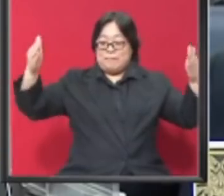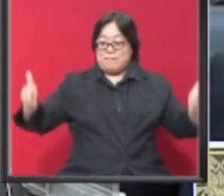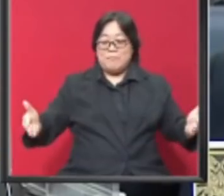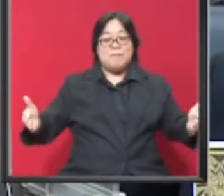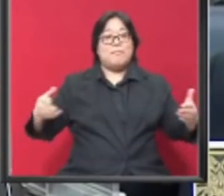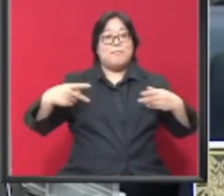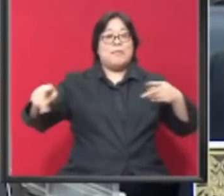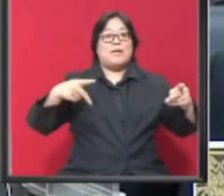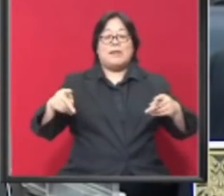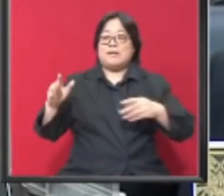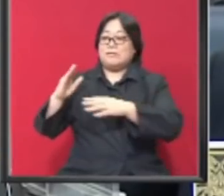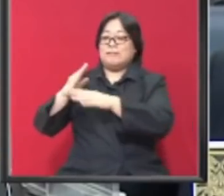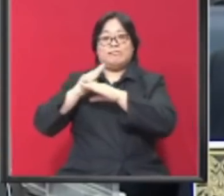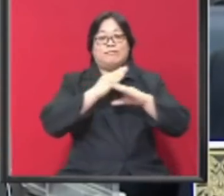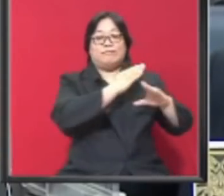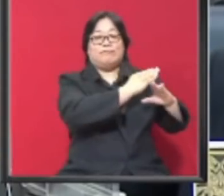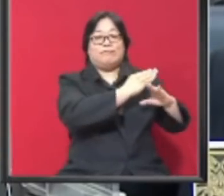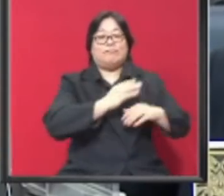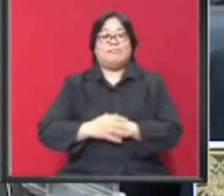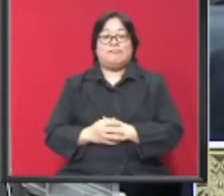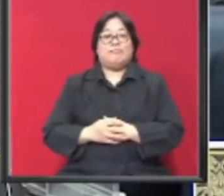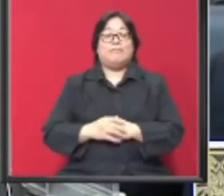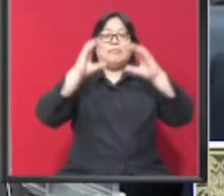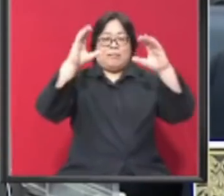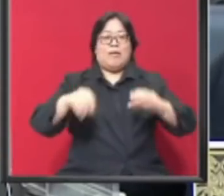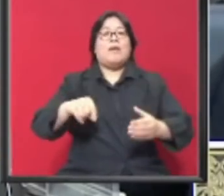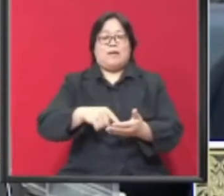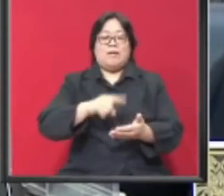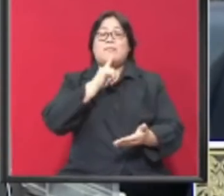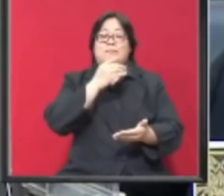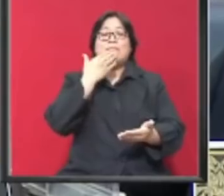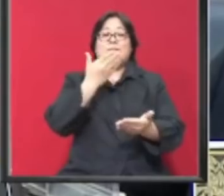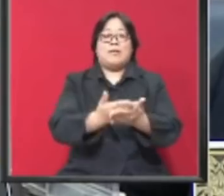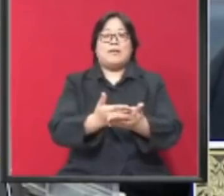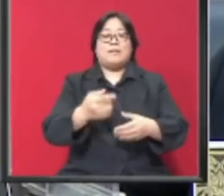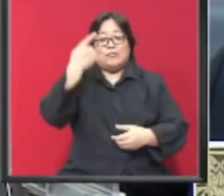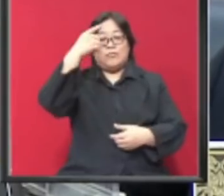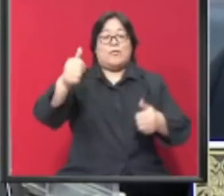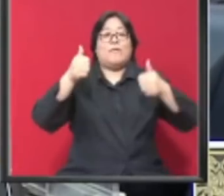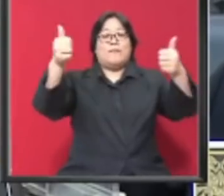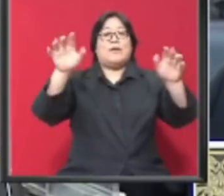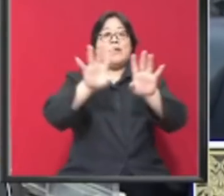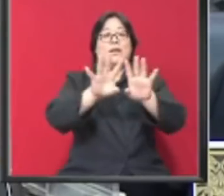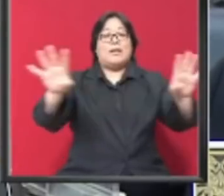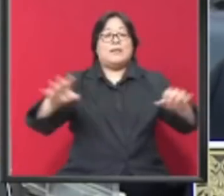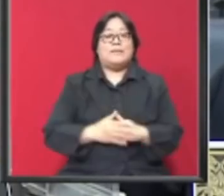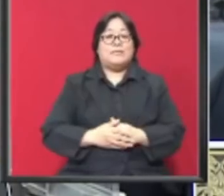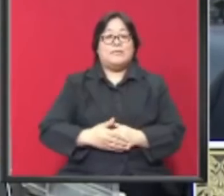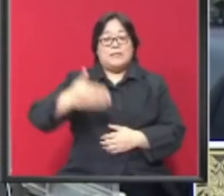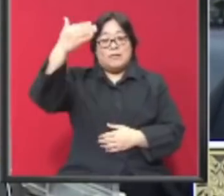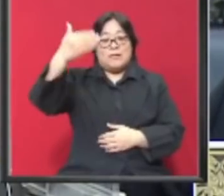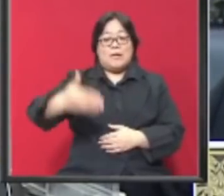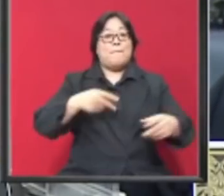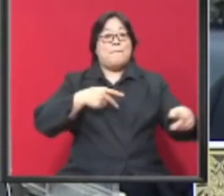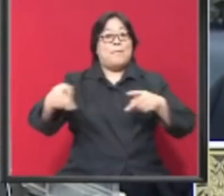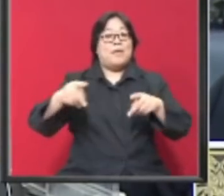kita dari orang sebelah cara ini memang baik bagi fuel lines screen plastik